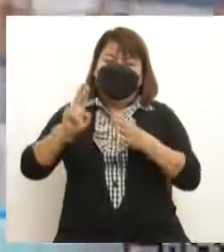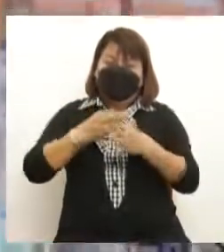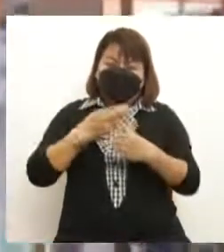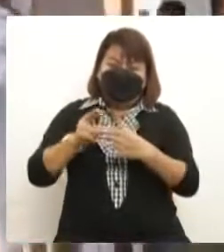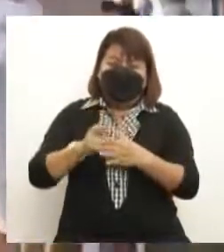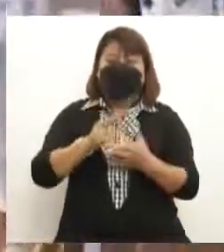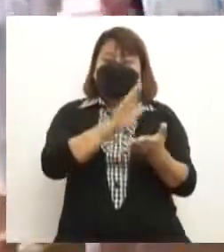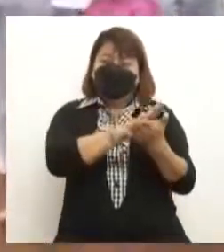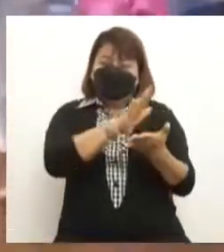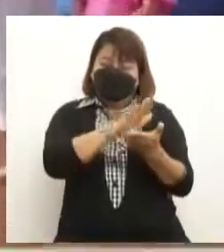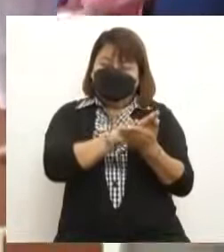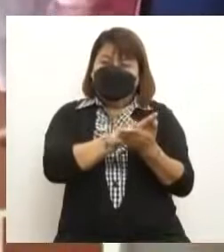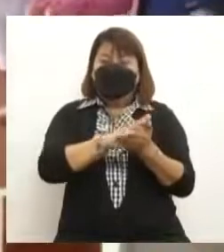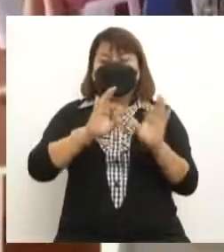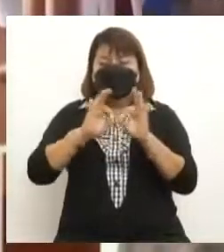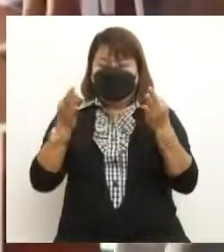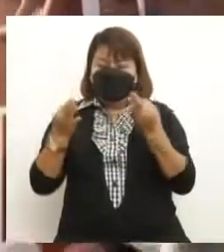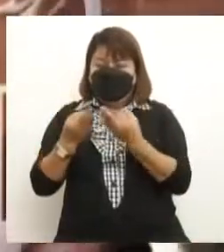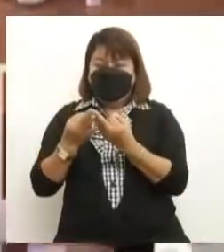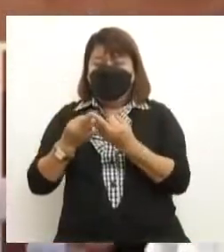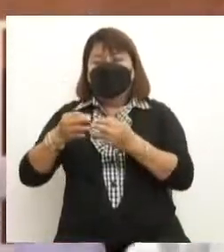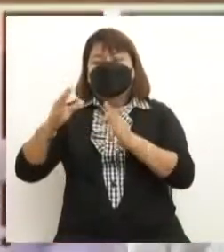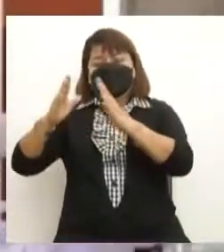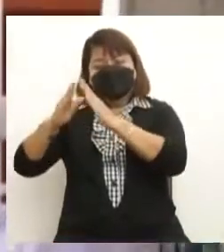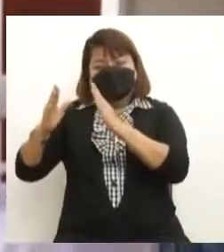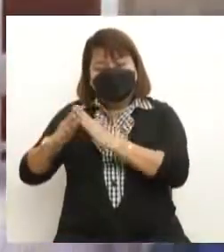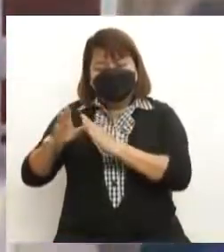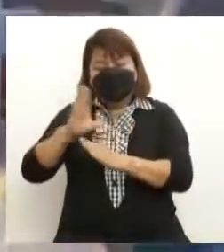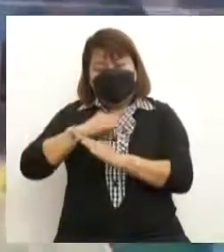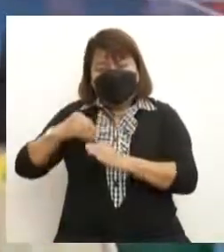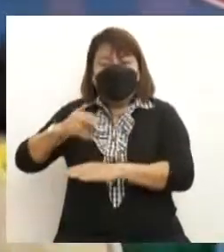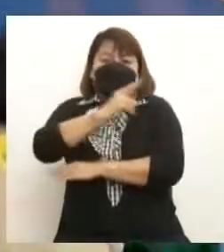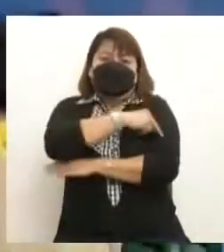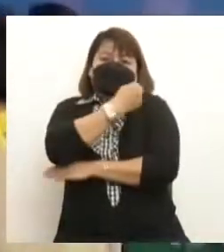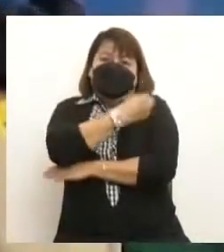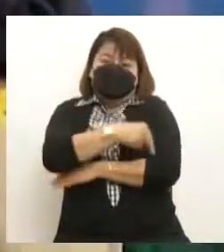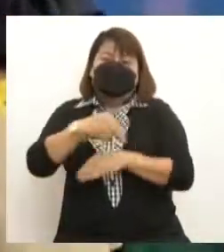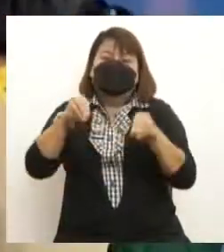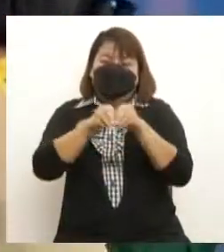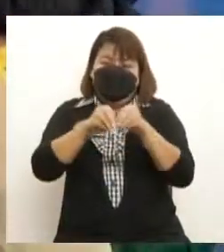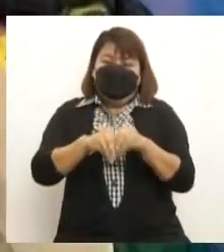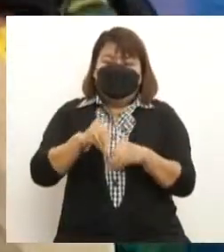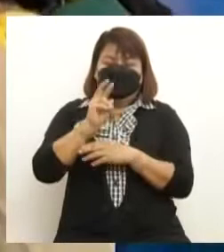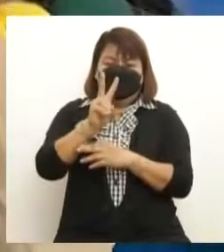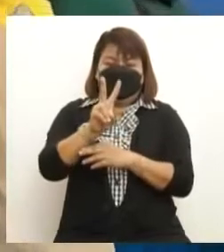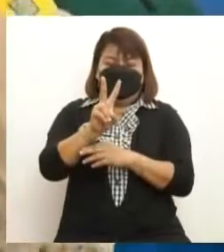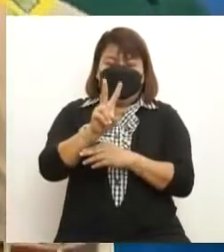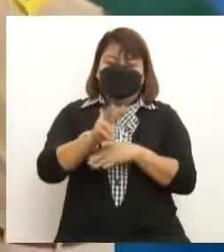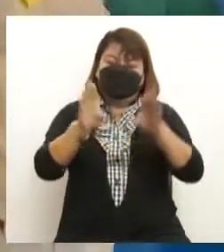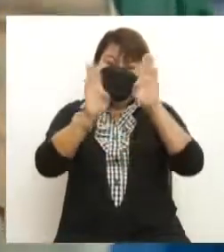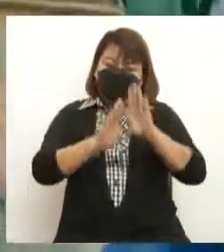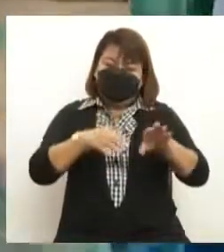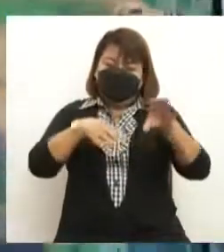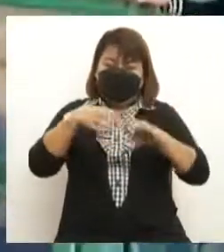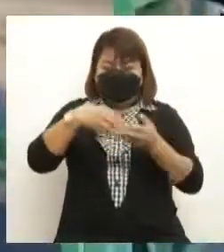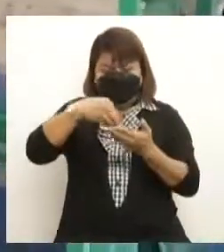านศึกษาครอบครัวชุมชนและสถานพยาบาลใกล้เคียง2รูปแบบการจัดการเรียนการ